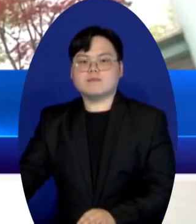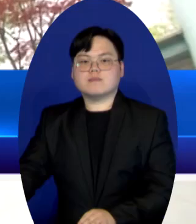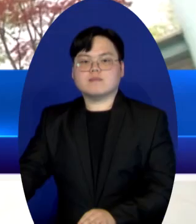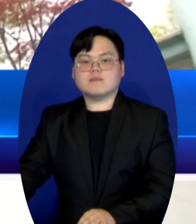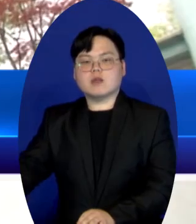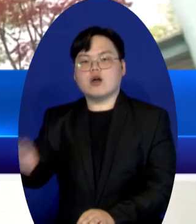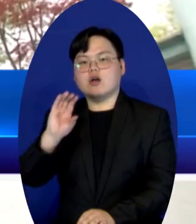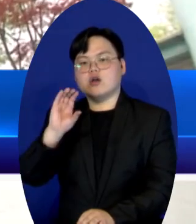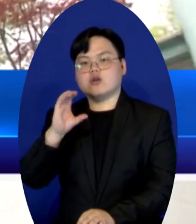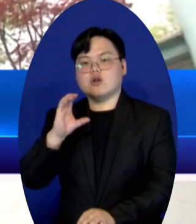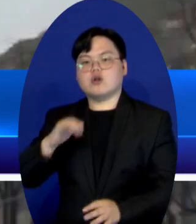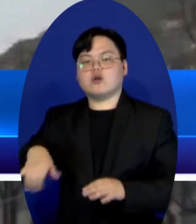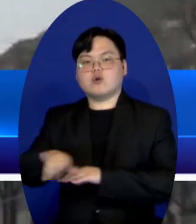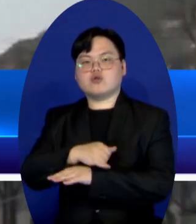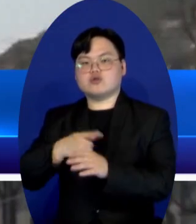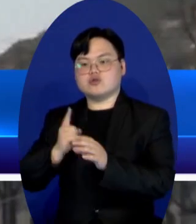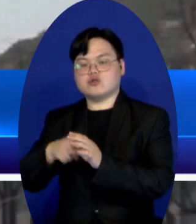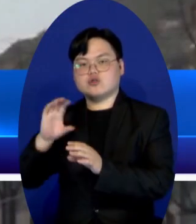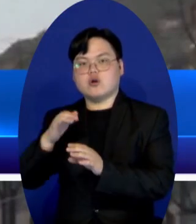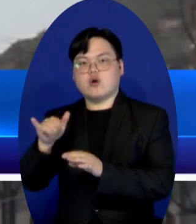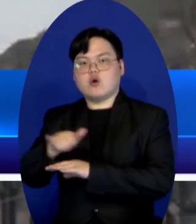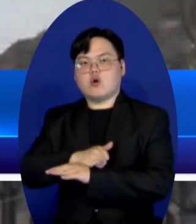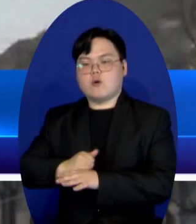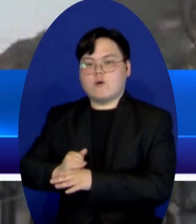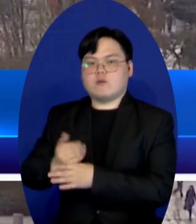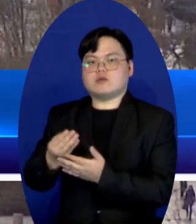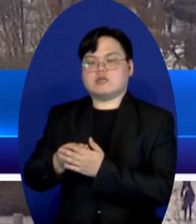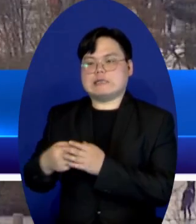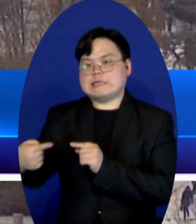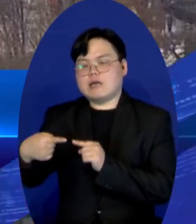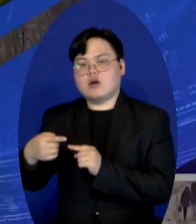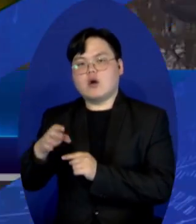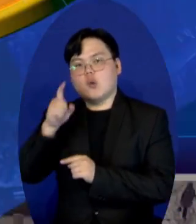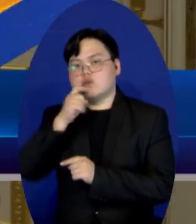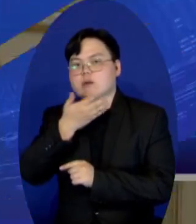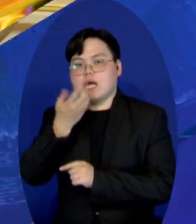Бүгд найрамдах Солонгос улс Умард Солонгосын улс төрийн дэглэмийг хүчээр халах эрмэлзэлгүй гэж мэдээджээ.